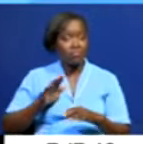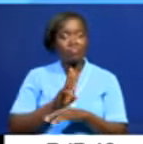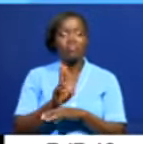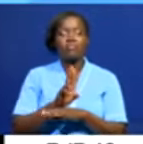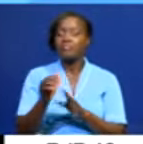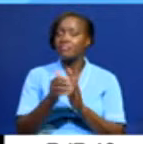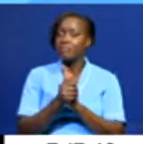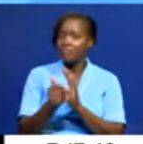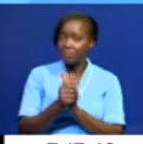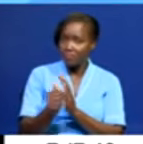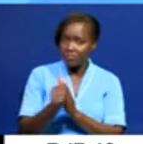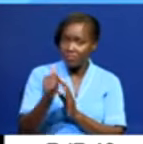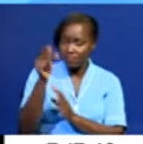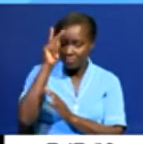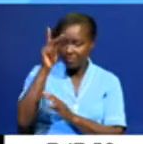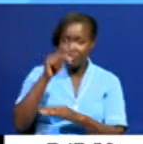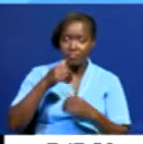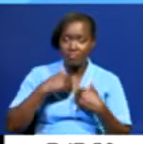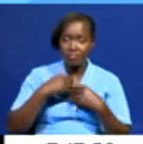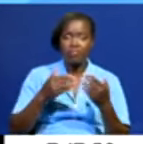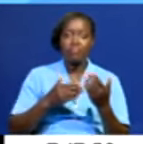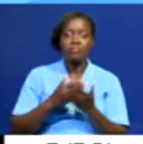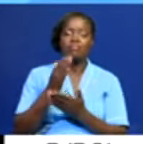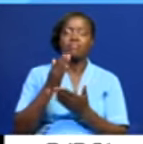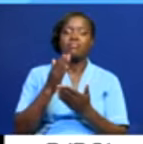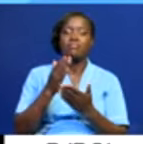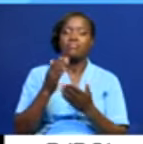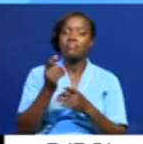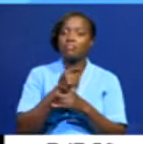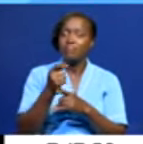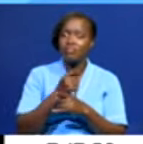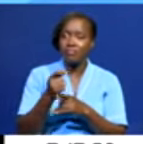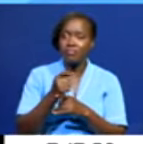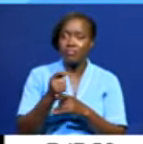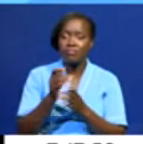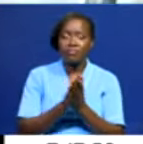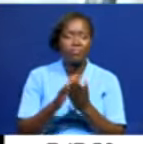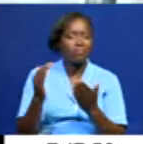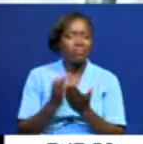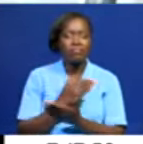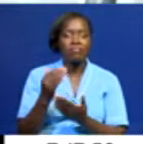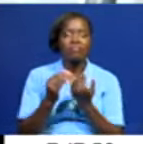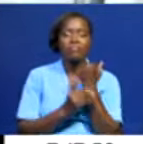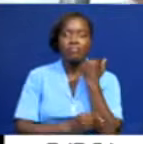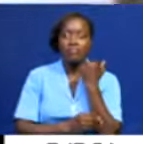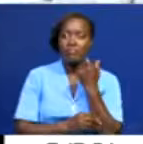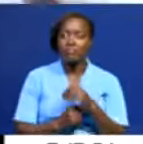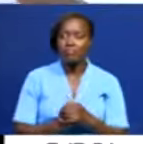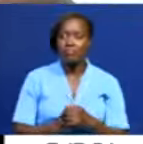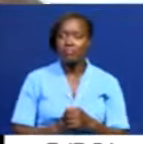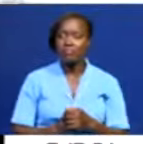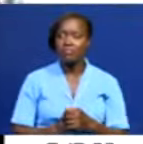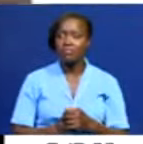ujuzi waliopata kupitia mafunzo hayo kujikimu na kukabiliana na umaskini.